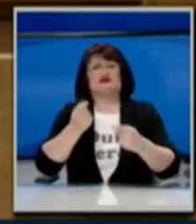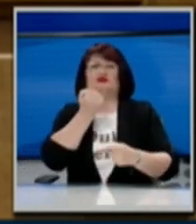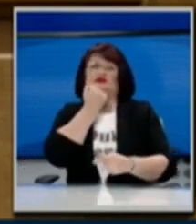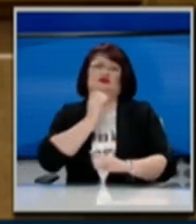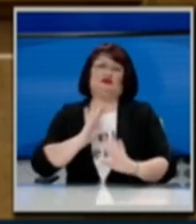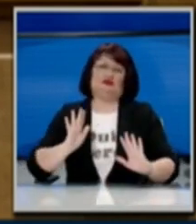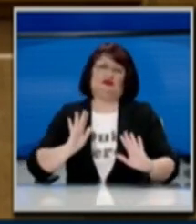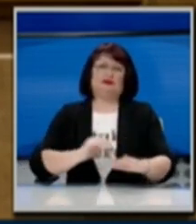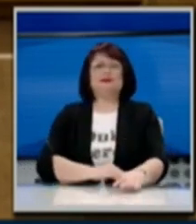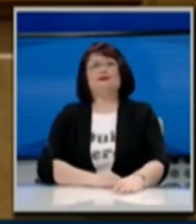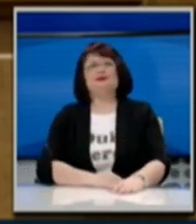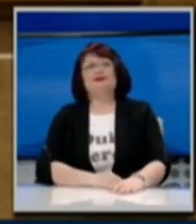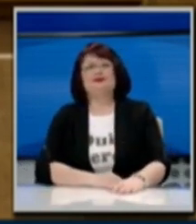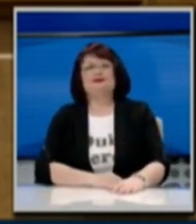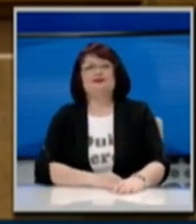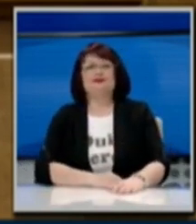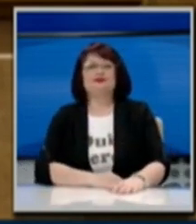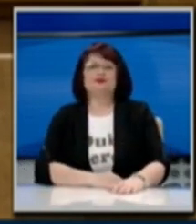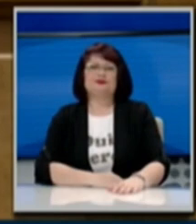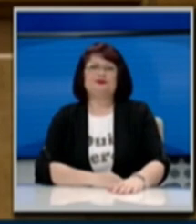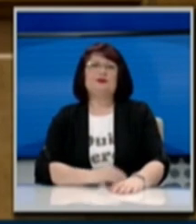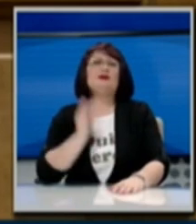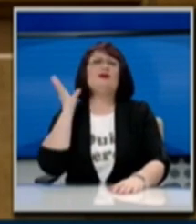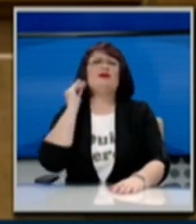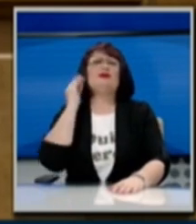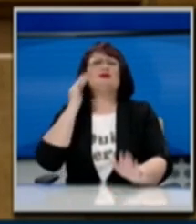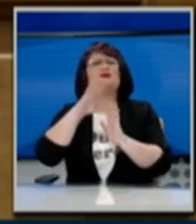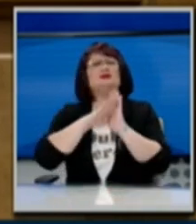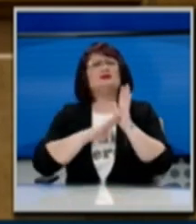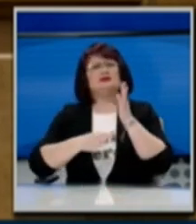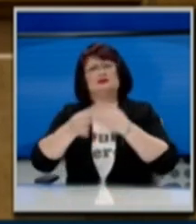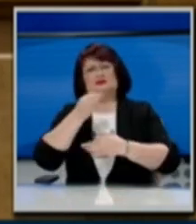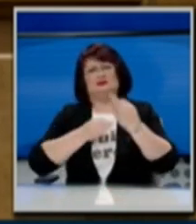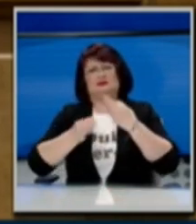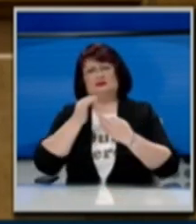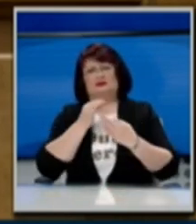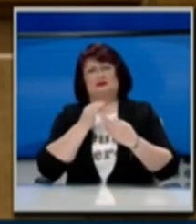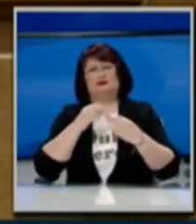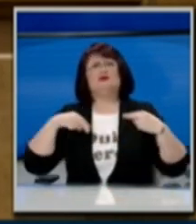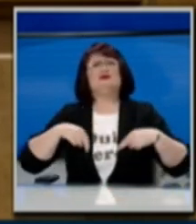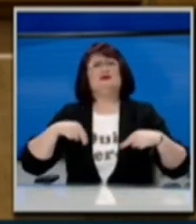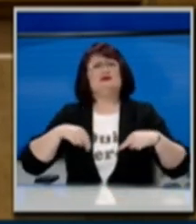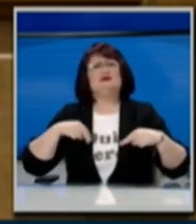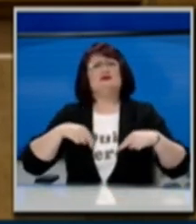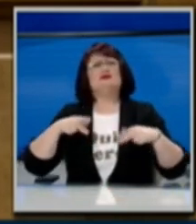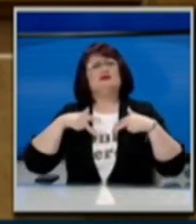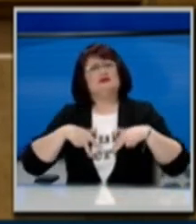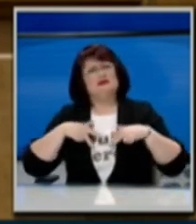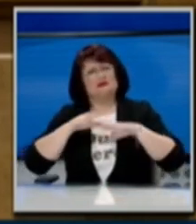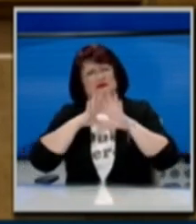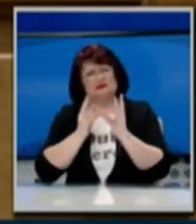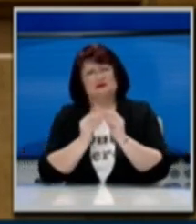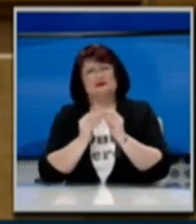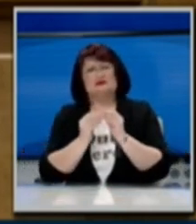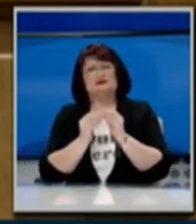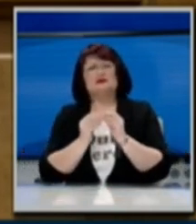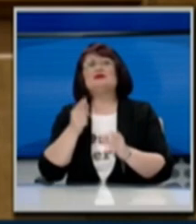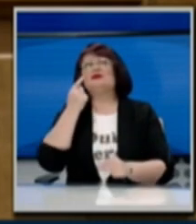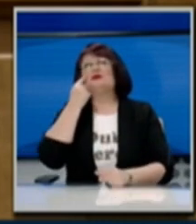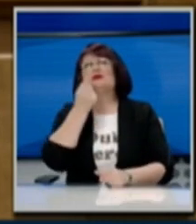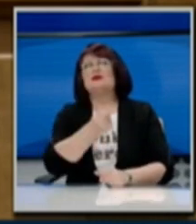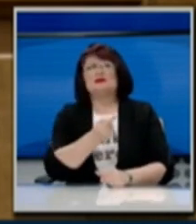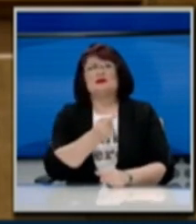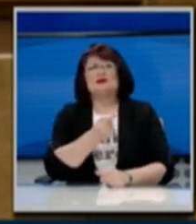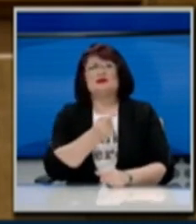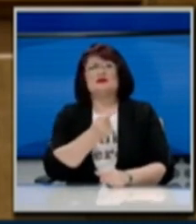λάθη. Ακούγοντας τις προγραμματικές δηλώσεις των Υπουργών και της Κυβέρνησης, διέκρινα